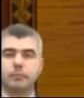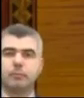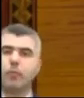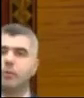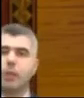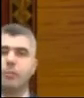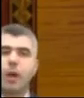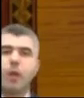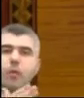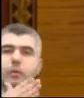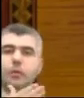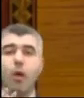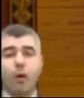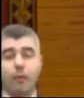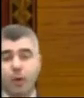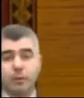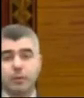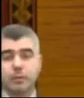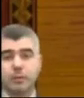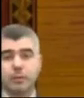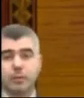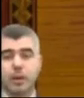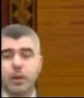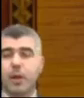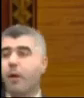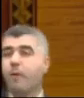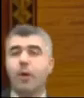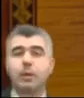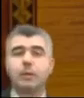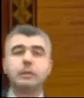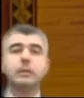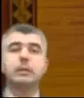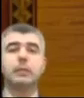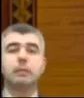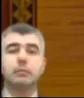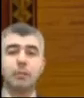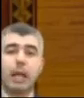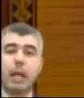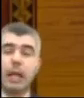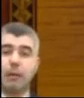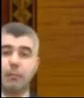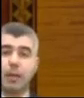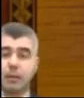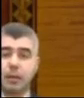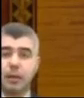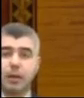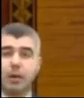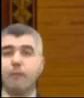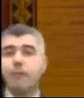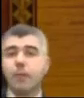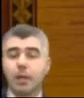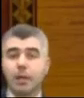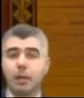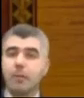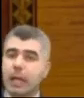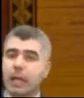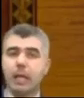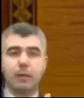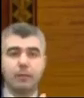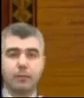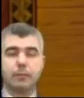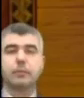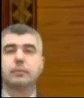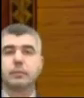سلبي. ليس هذا المستقبل الذي أريده لفرنسا، لأن فرنسا هي كبيرة وعظيمة عندما تفكر